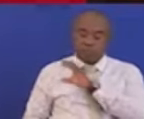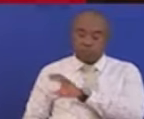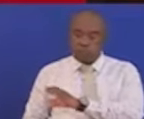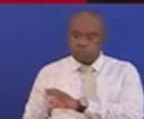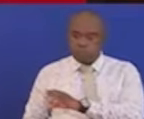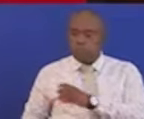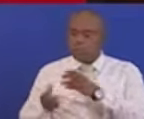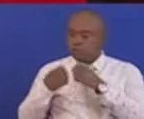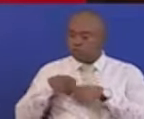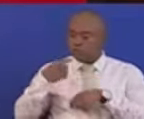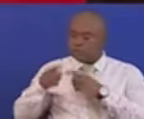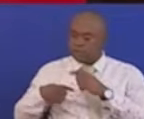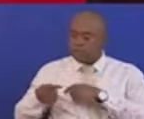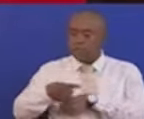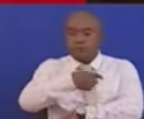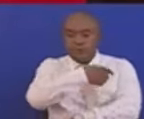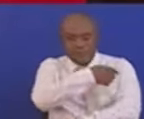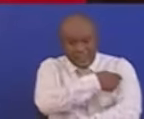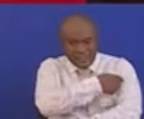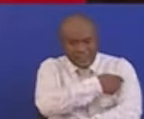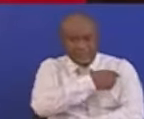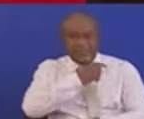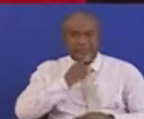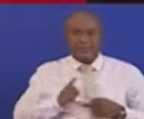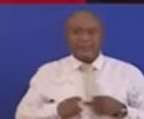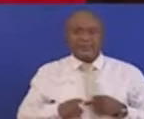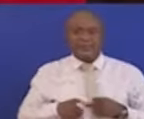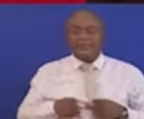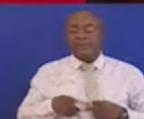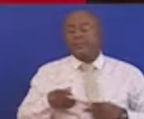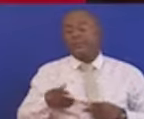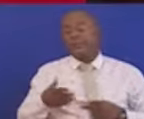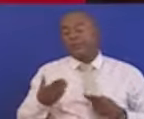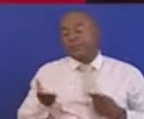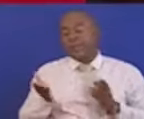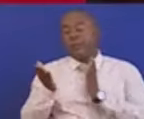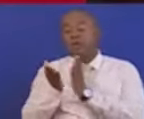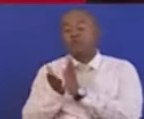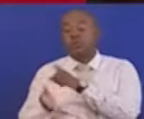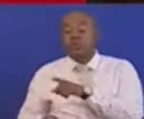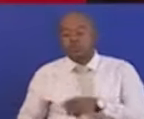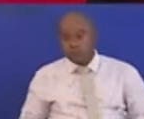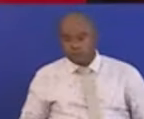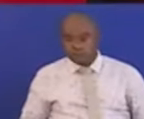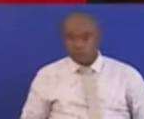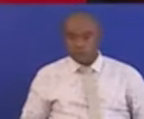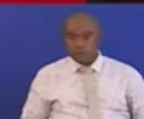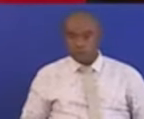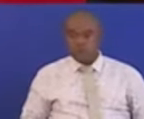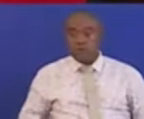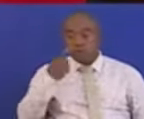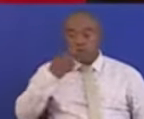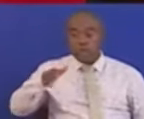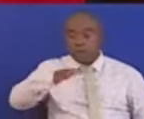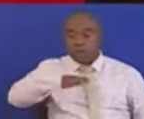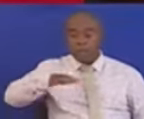anashop miradi Ya ya zanati na miradi Ya mashu lak MH eshima mwen kiti